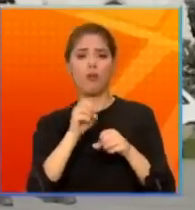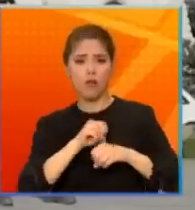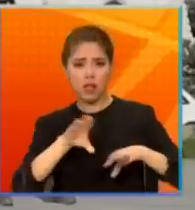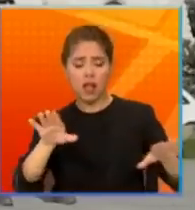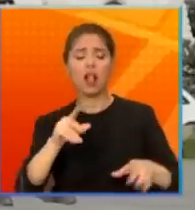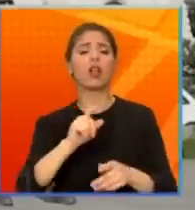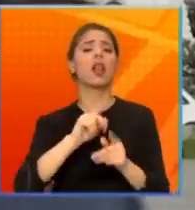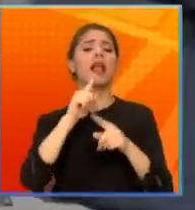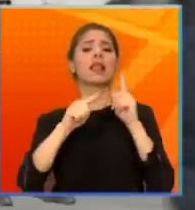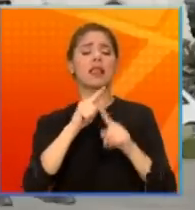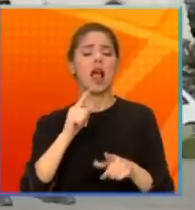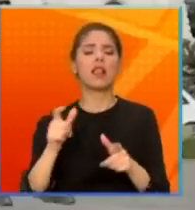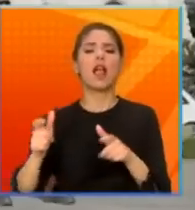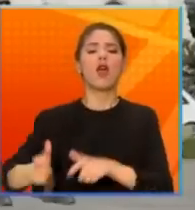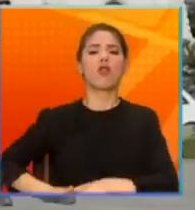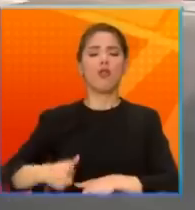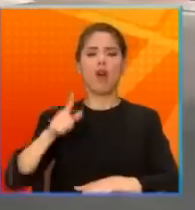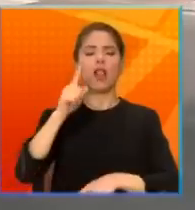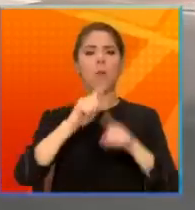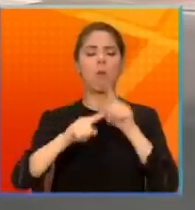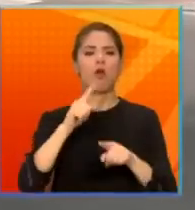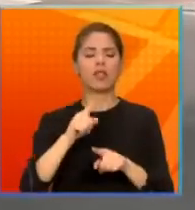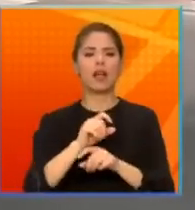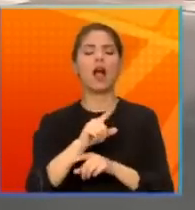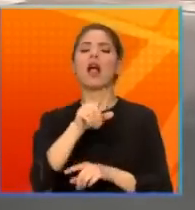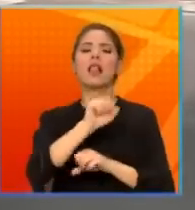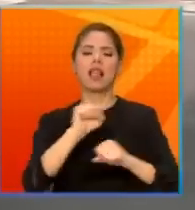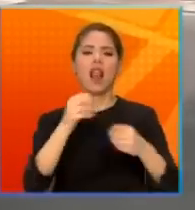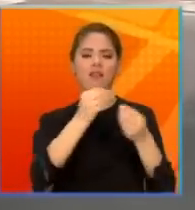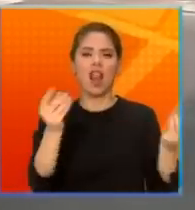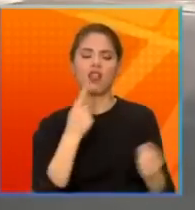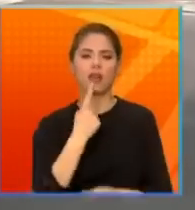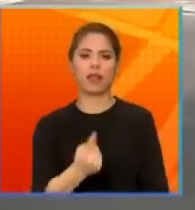siyaset ve güvenlik politikalarını da etkileyeceğini tahmin etti.